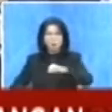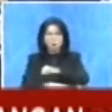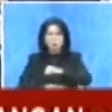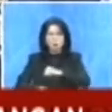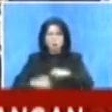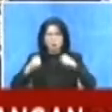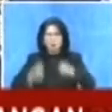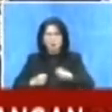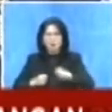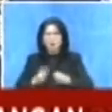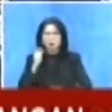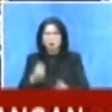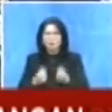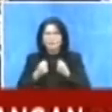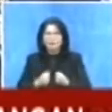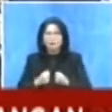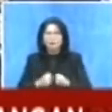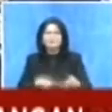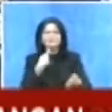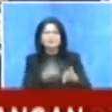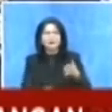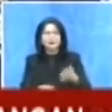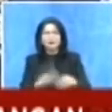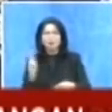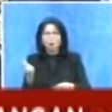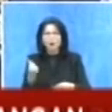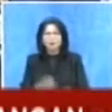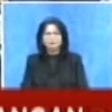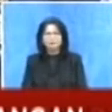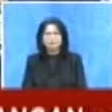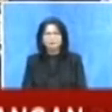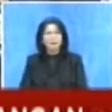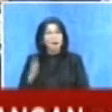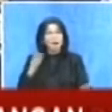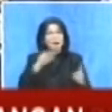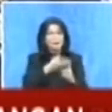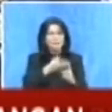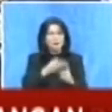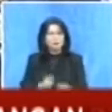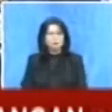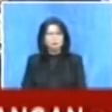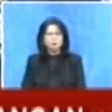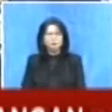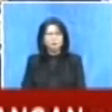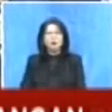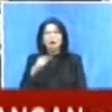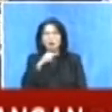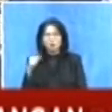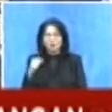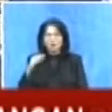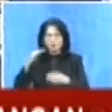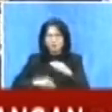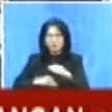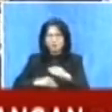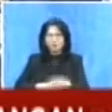untuk konsolidasi fiskal menuju ke defisit maksimal 3% terhadap